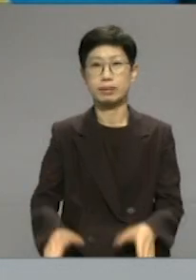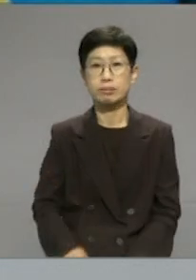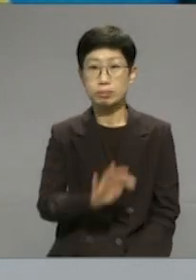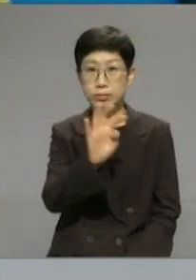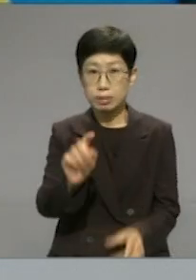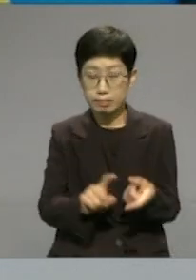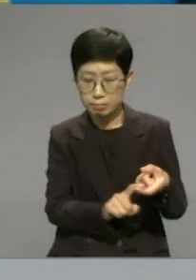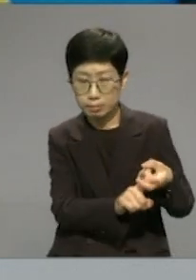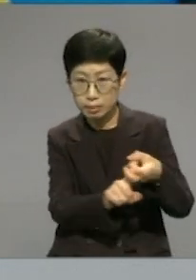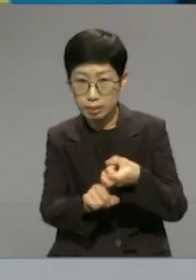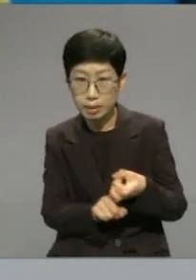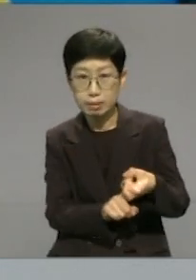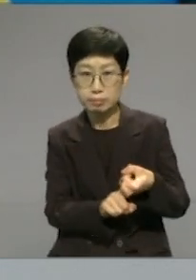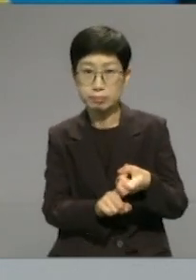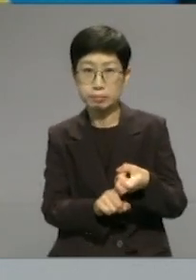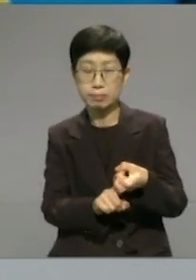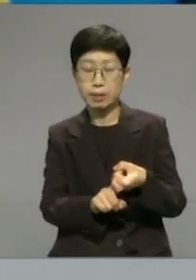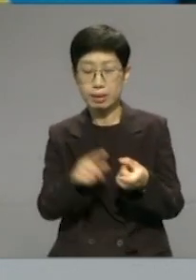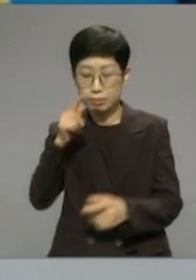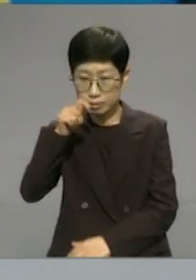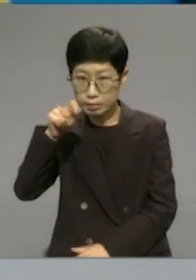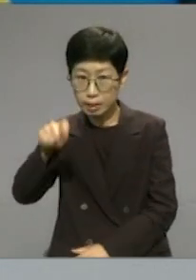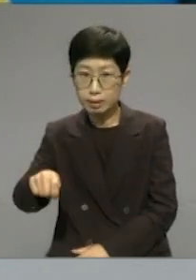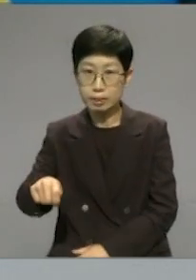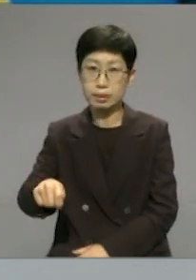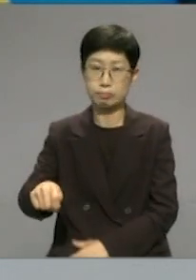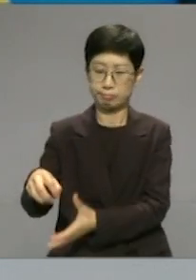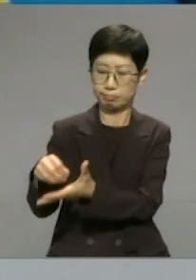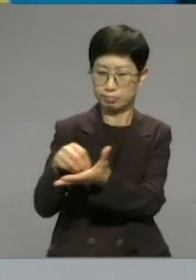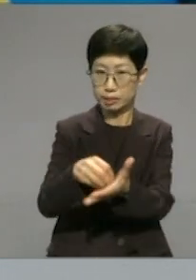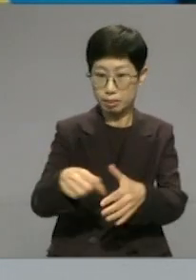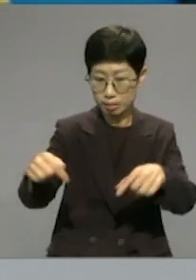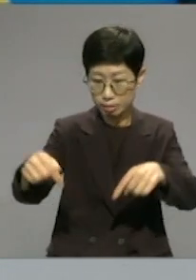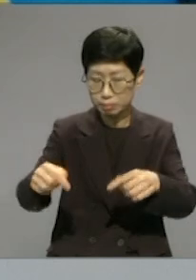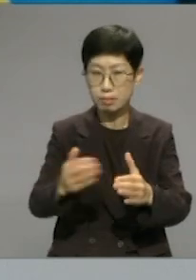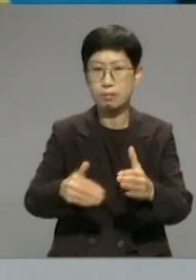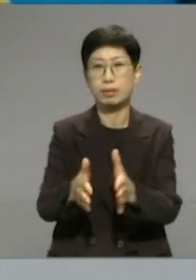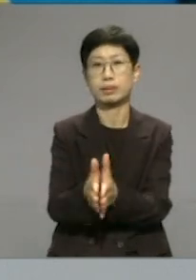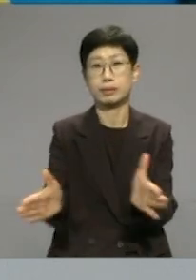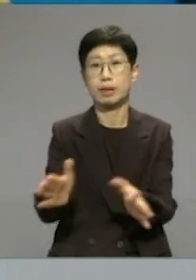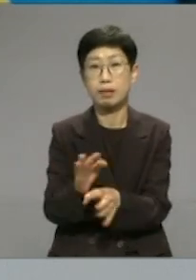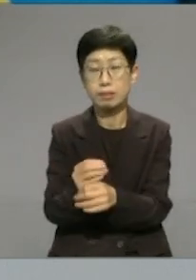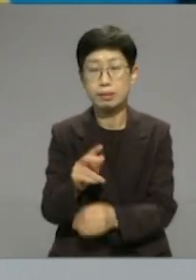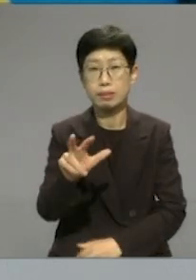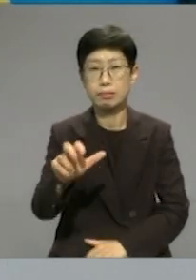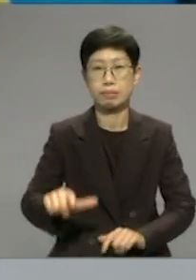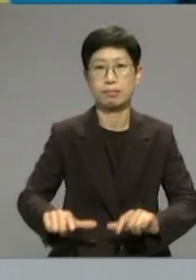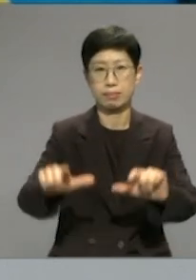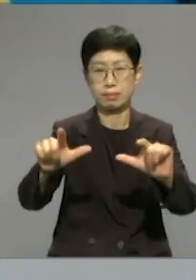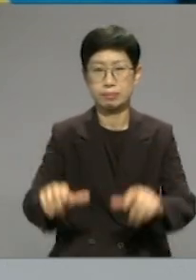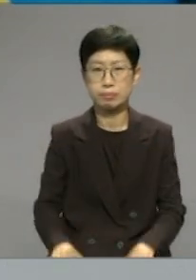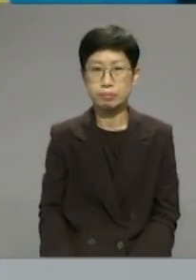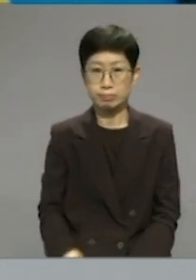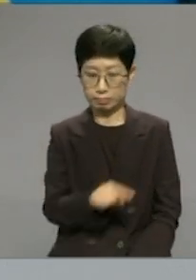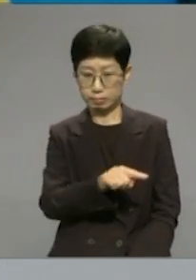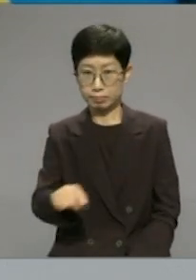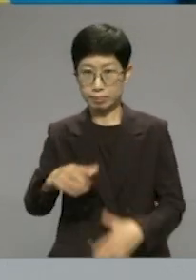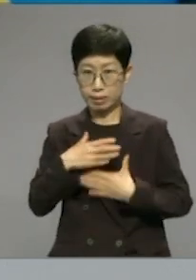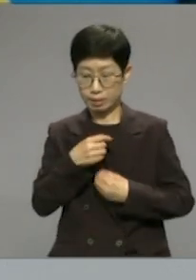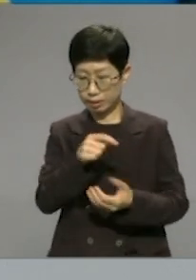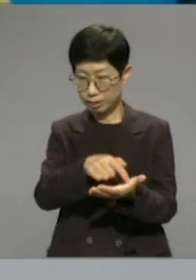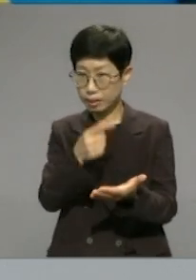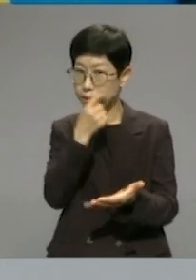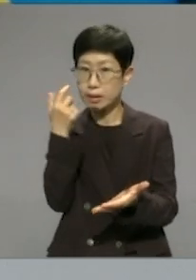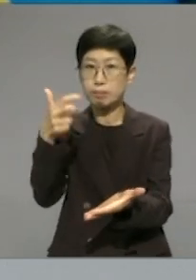유럽연합 이유가 현지 시간으로 25일 우크라이나와 이유 가입 협상을 공식적으로 시작합니다 양자 안보 협정도